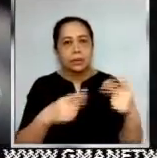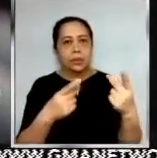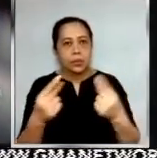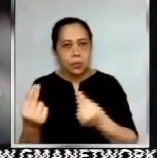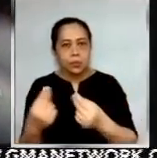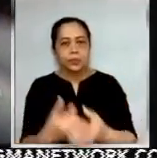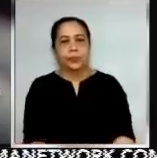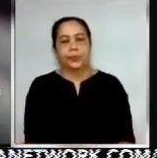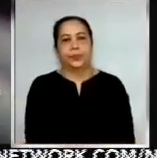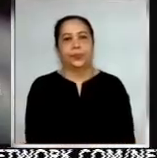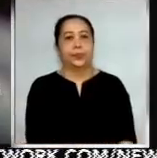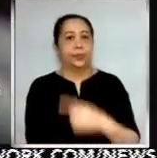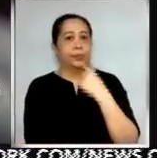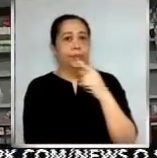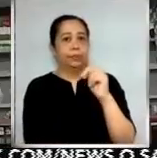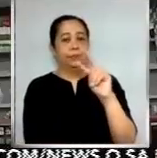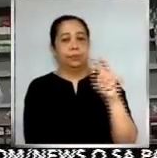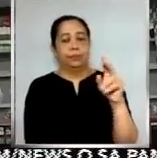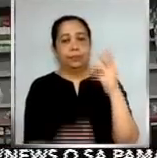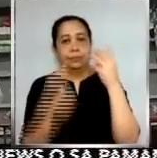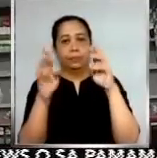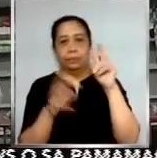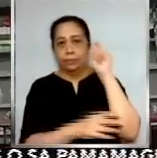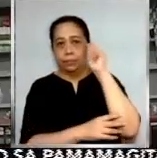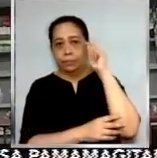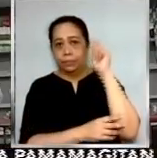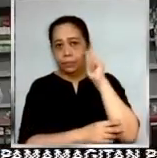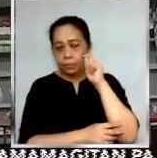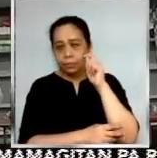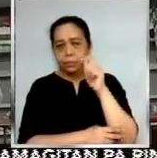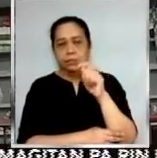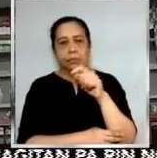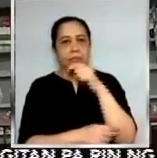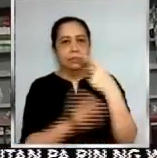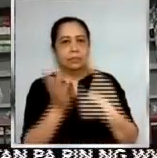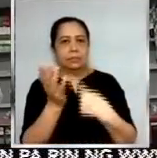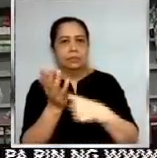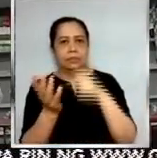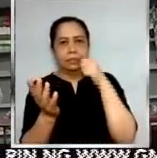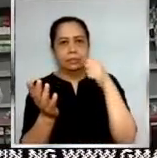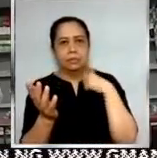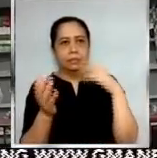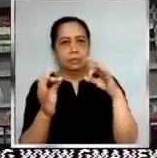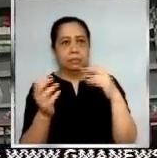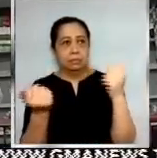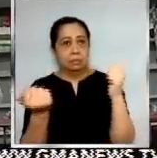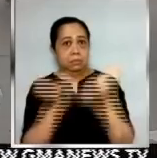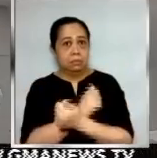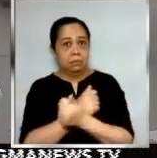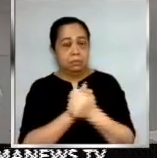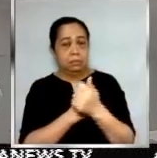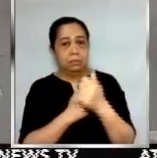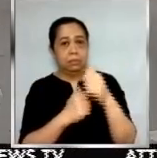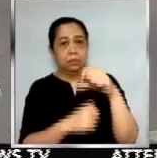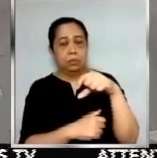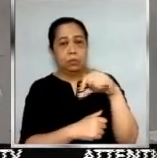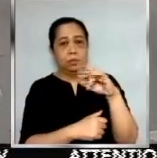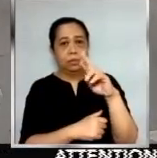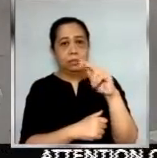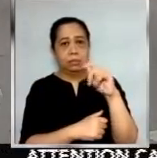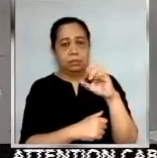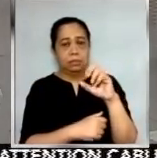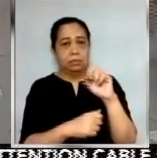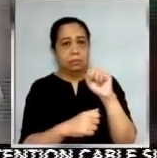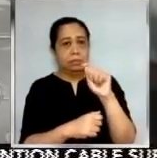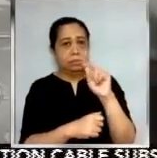Ayon kay Navotas Mayor Toby Tiangco, hindi na natalakay kagabi kung magpapalit ng community quarantine status dahil bago pa man ang